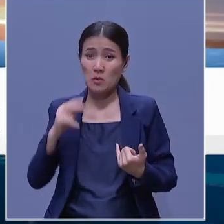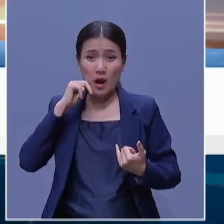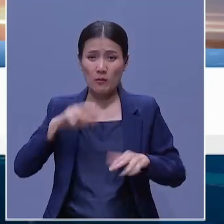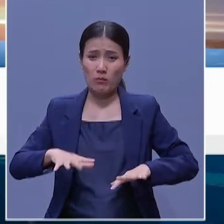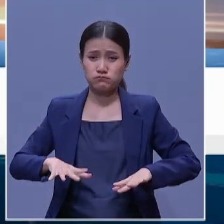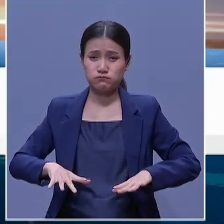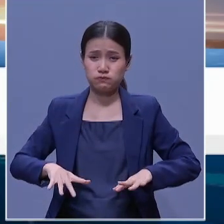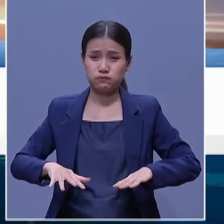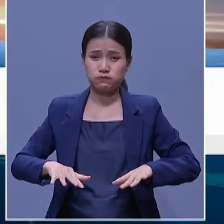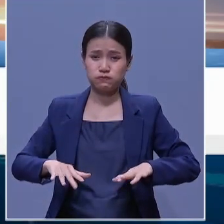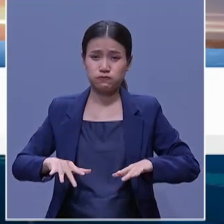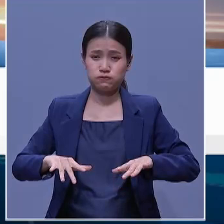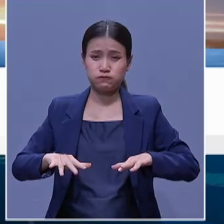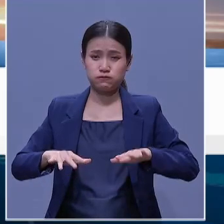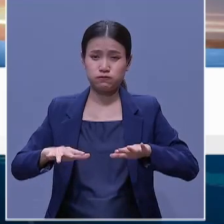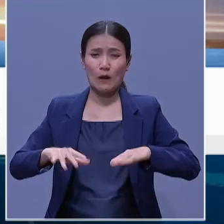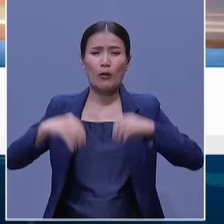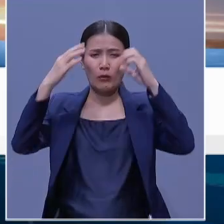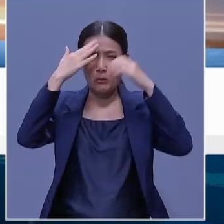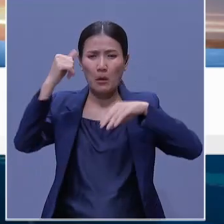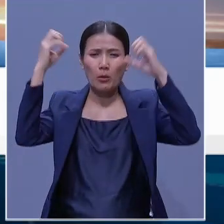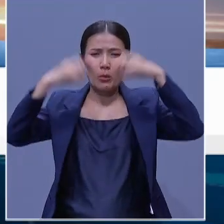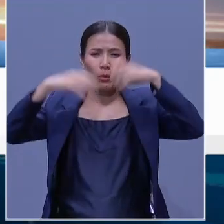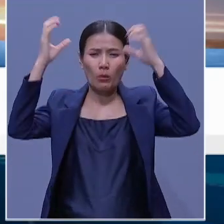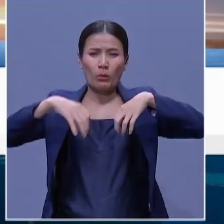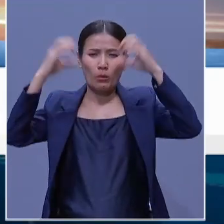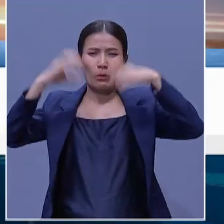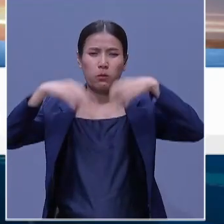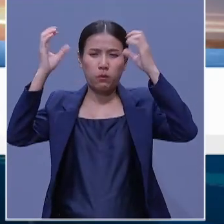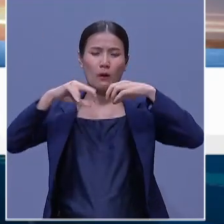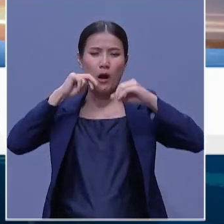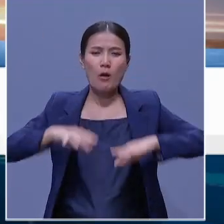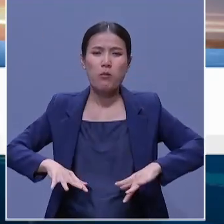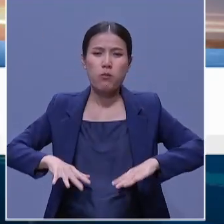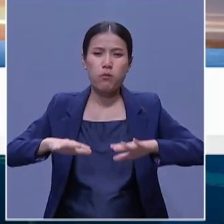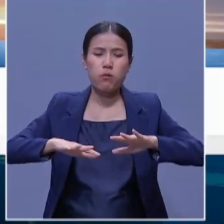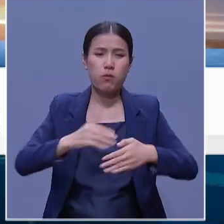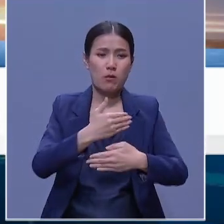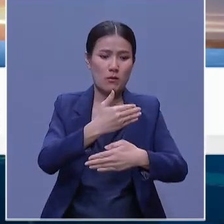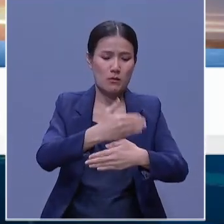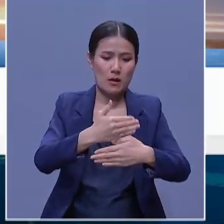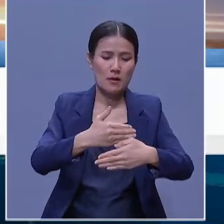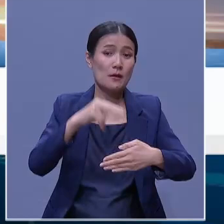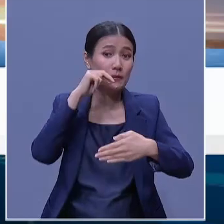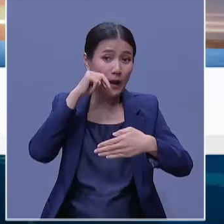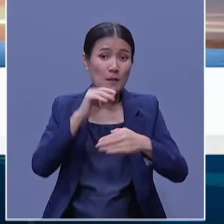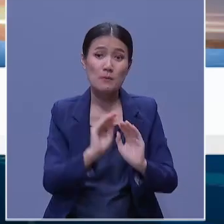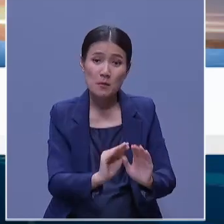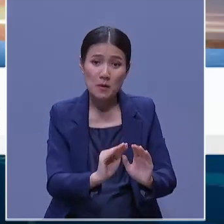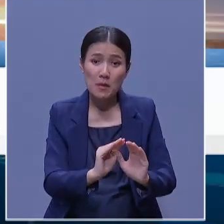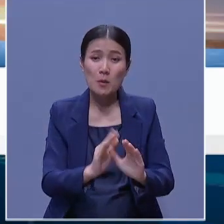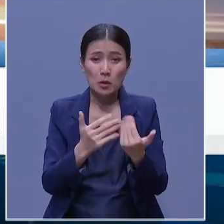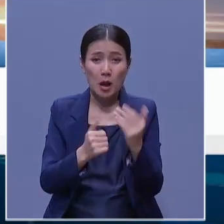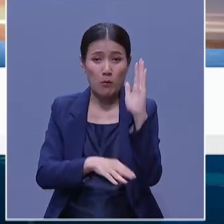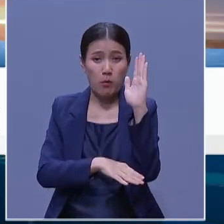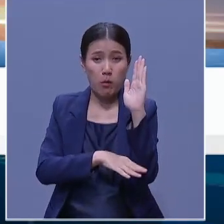งง่ายๆเลยเพราะว่าฝนยังคงตกลงมาเติมอย่างต่อเนื่องนะคะอ่างเก็บน้ำหลายแห่งมีปริมาณน้ำเกินจุดกักเ